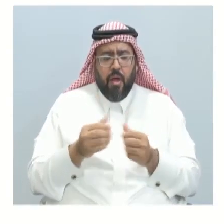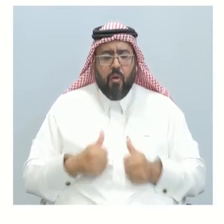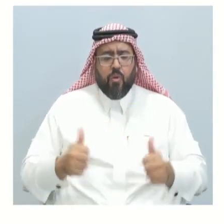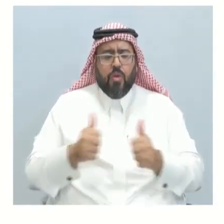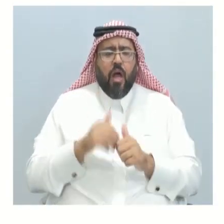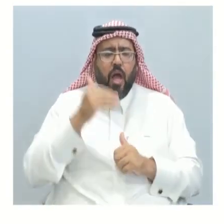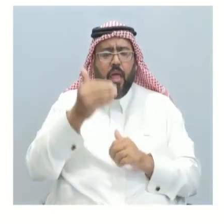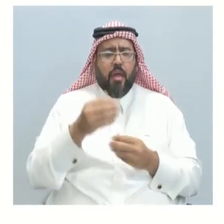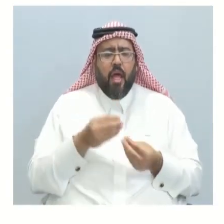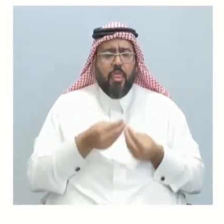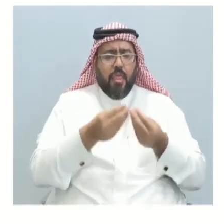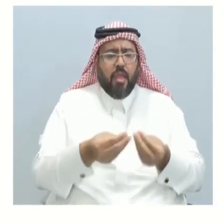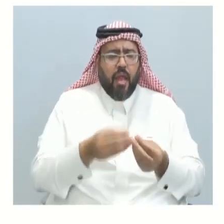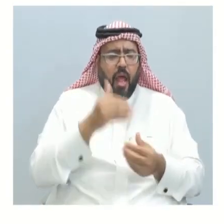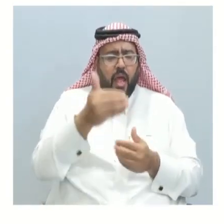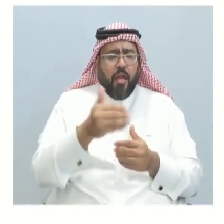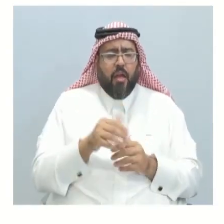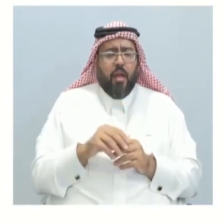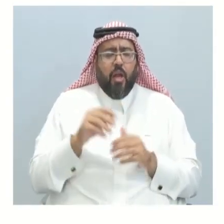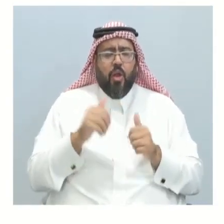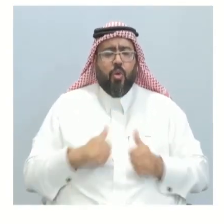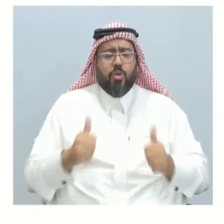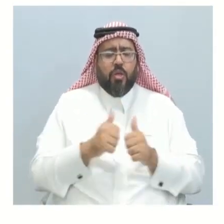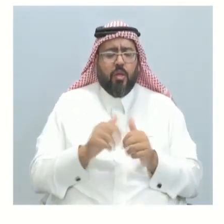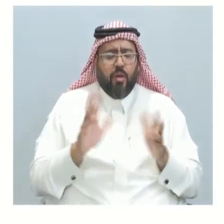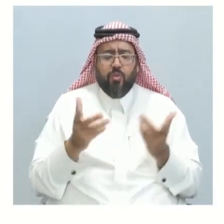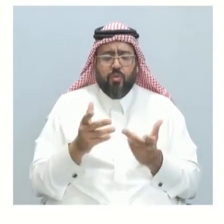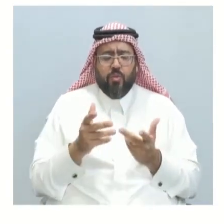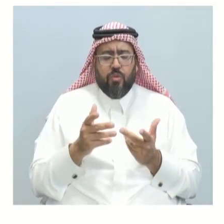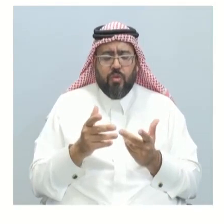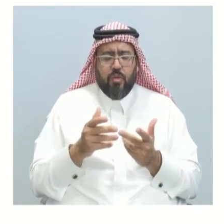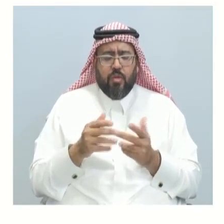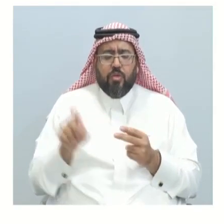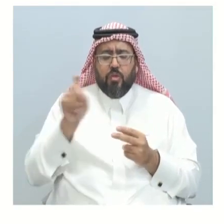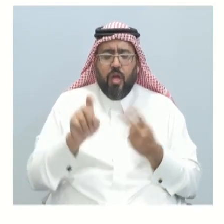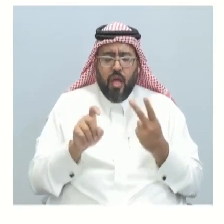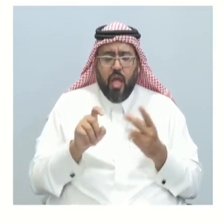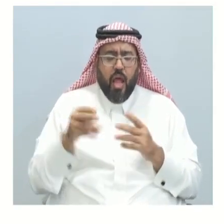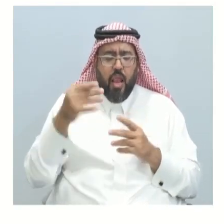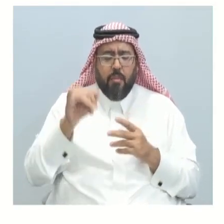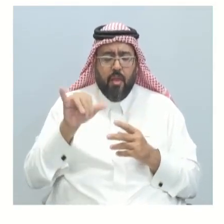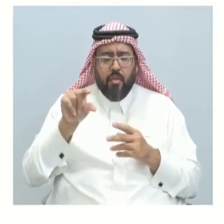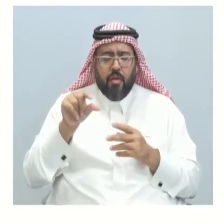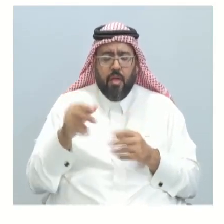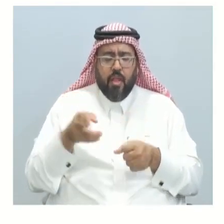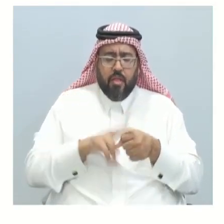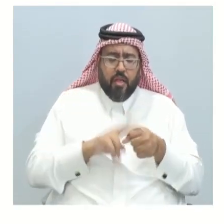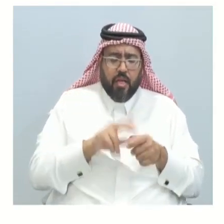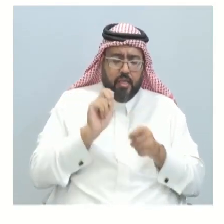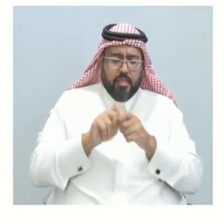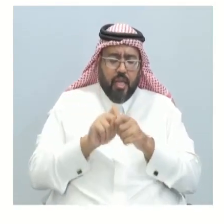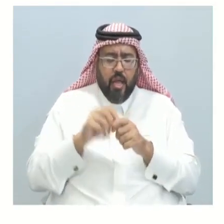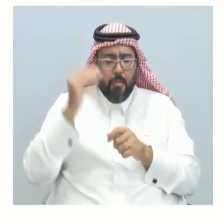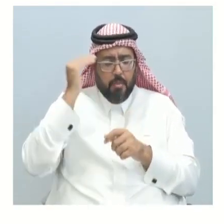لاهلك كي تنال الخيريه الوارده في حديث ابن عباس رضي الله عنه السؤال الثاني على ما يدل تكرار الوصيه